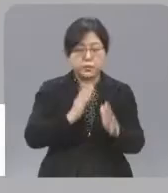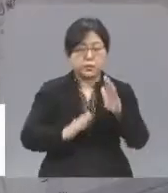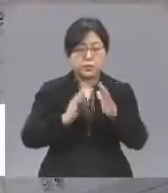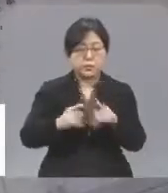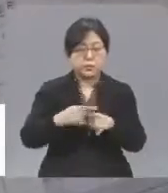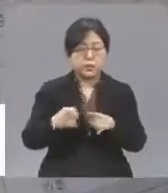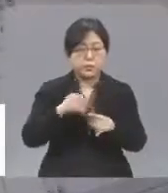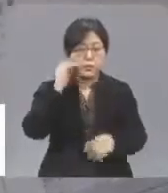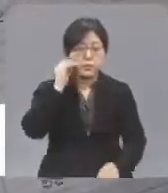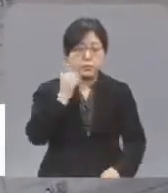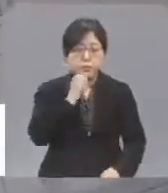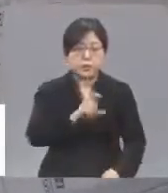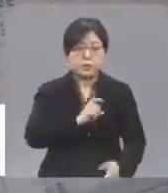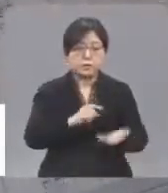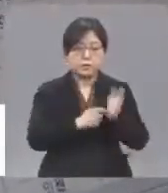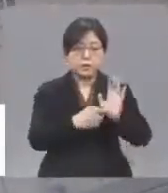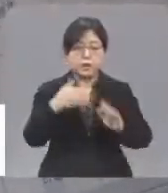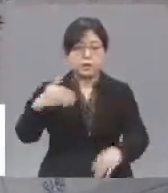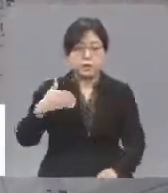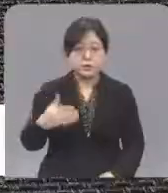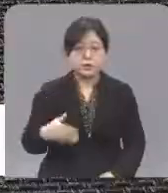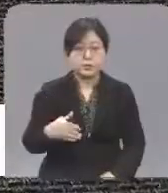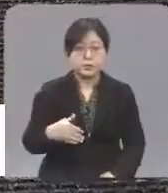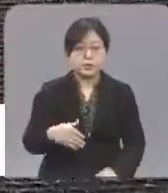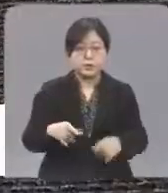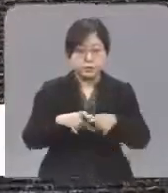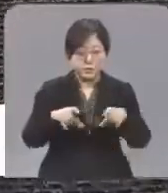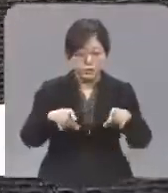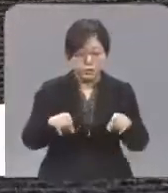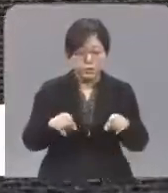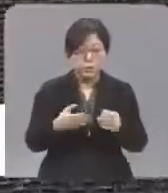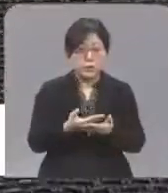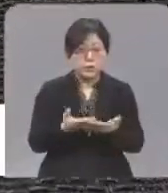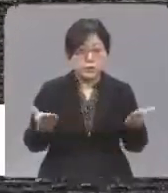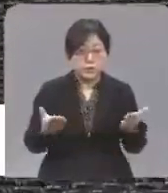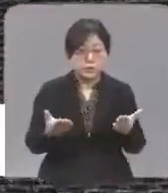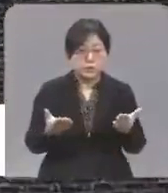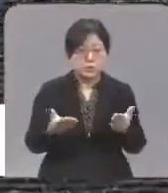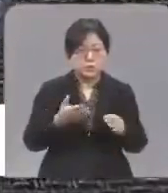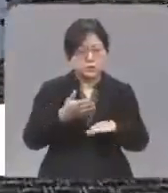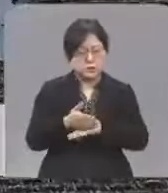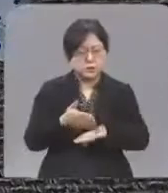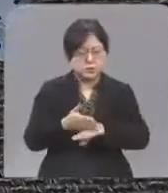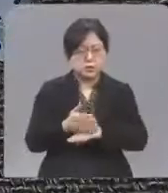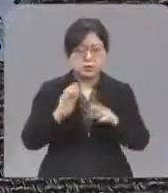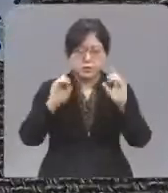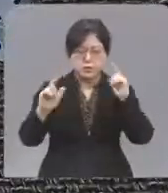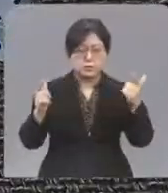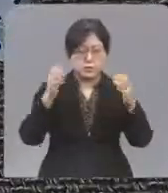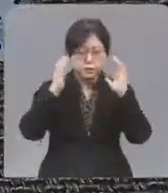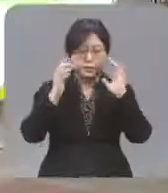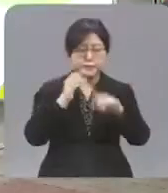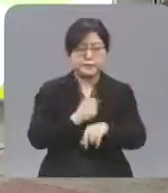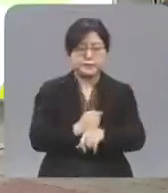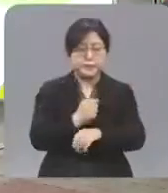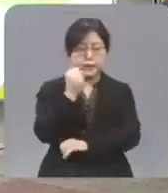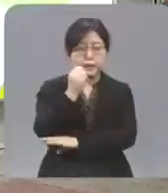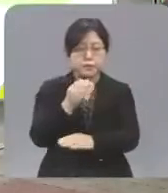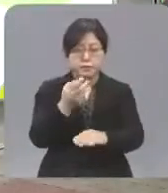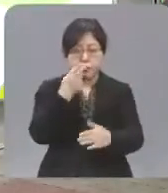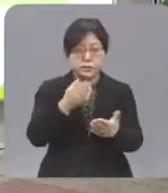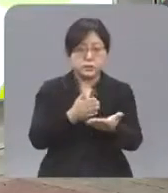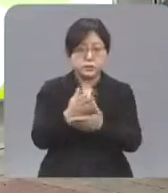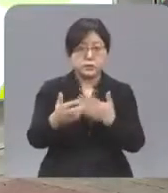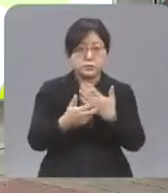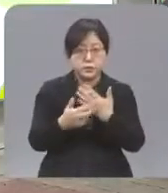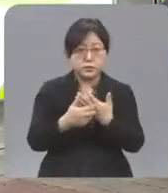국민건강보험심사평가원에 명단이 모두 공개되지 않고 진단키트 공급도 늦어지는 등 혼선이 빚어지기도 했습니다. 기존 호흡기